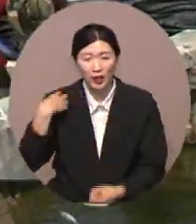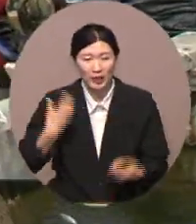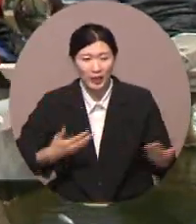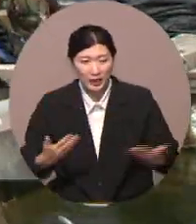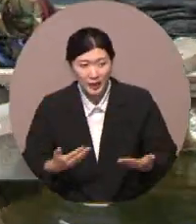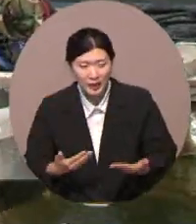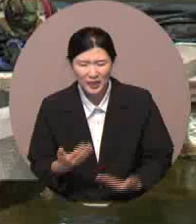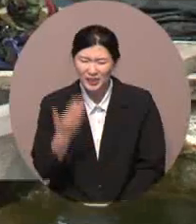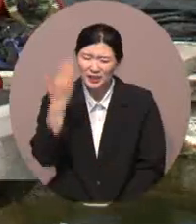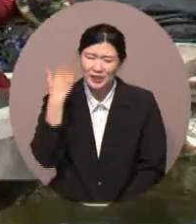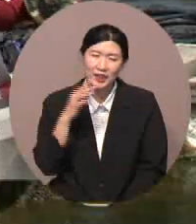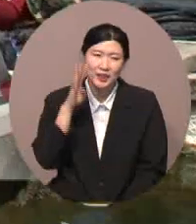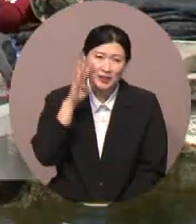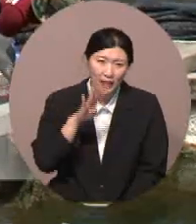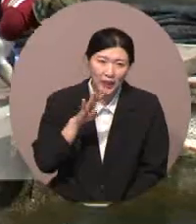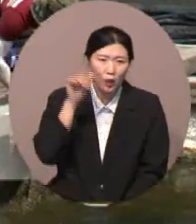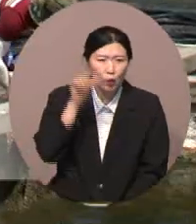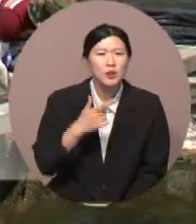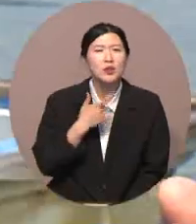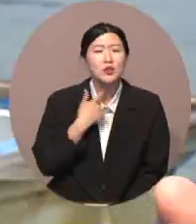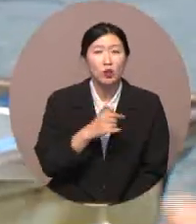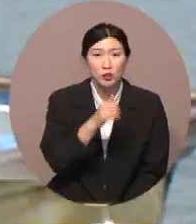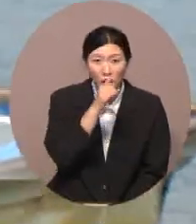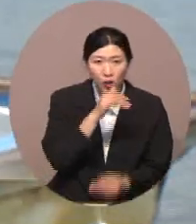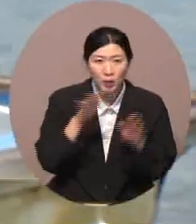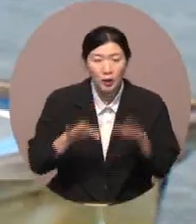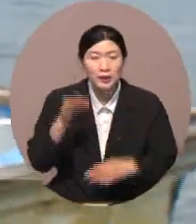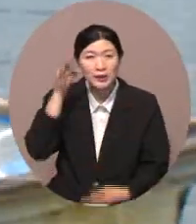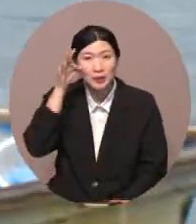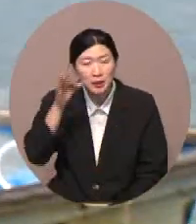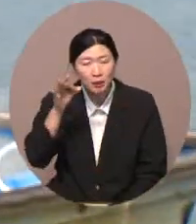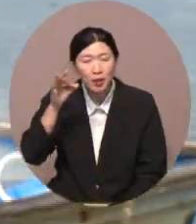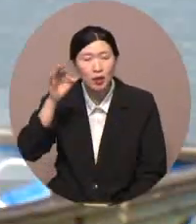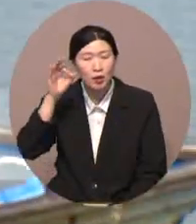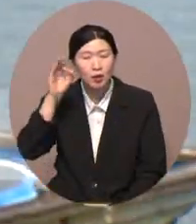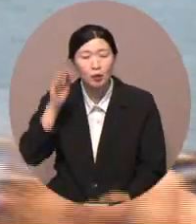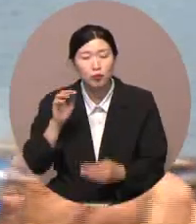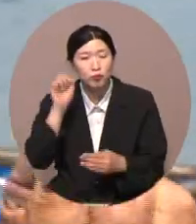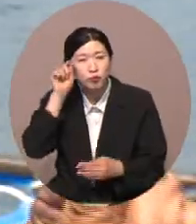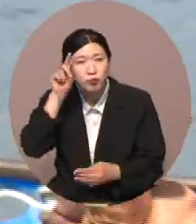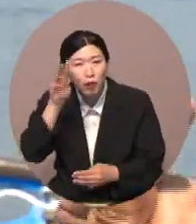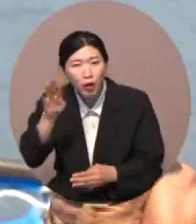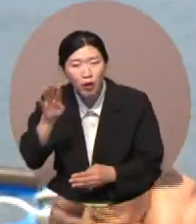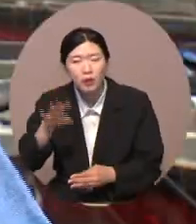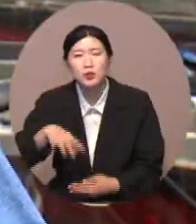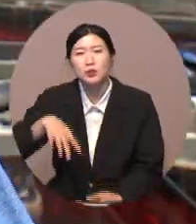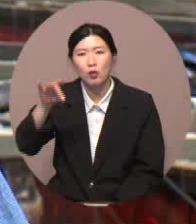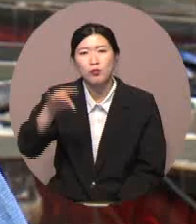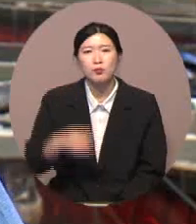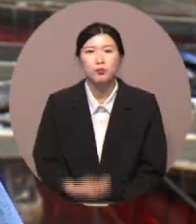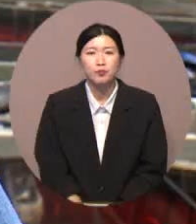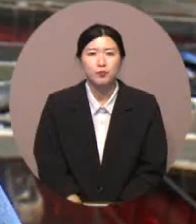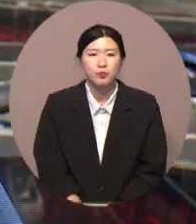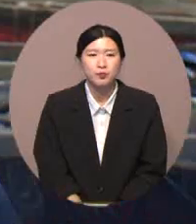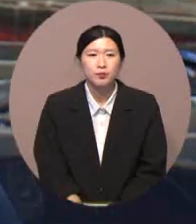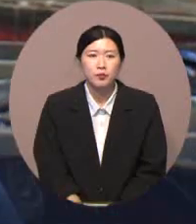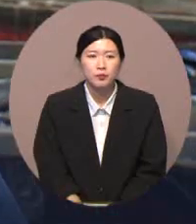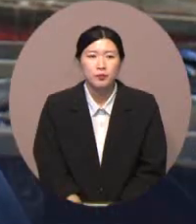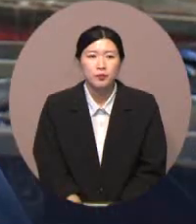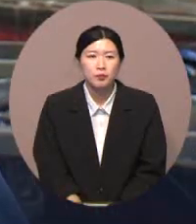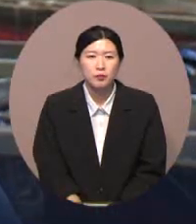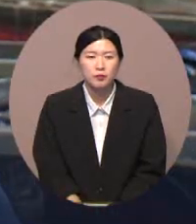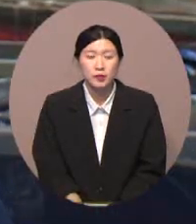경보가 나간 내려졌다 해제된 적은 있지만 이렇게 열흘 이상 이어진 건 처음이라고 말합니다 3년 동안이